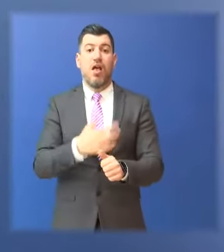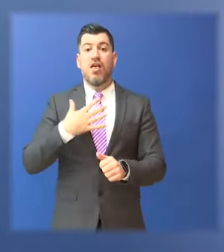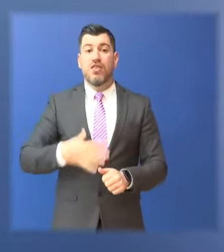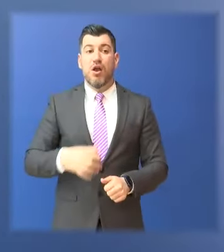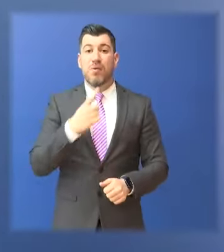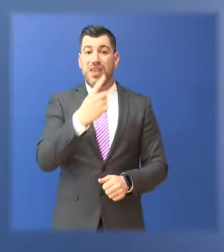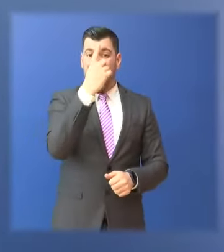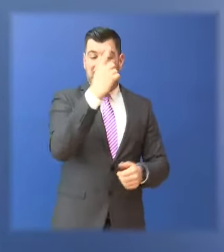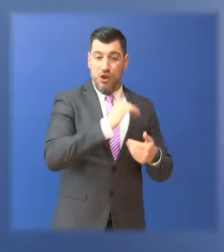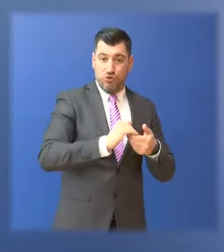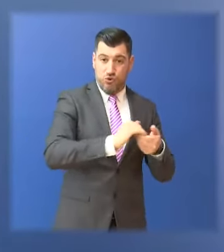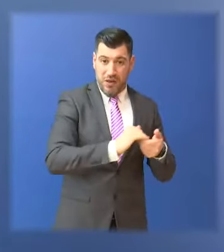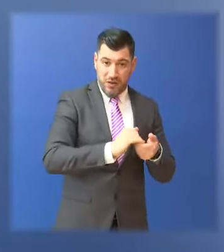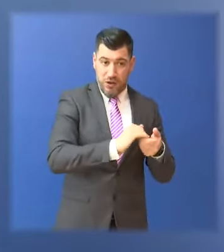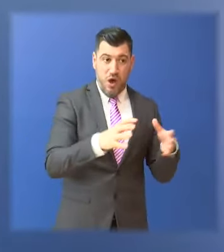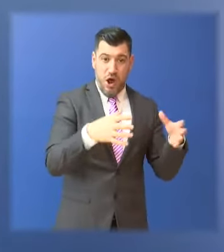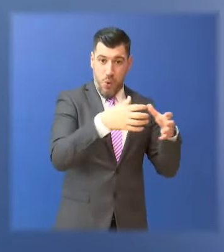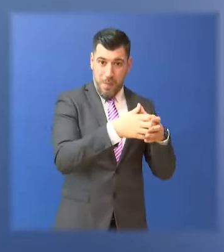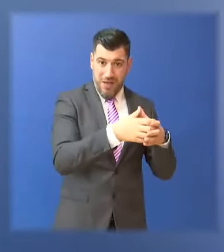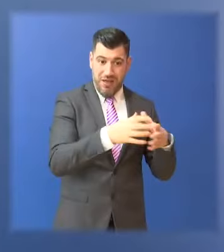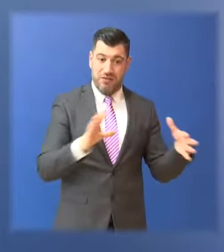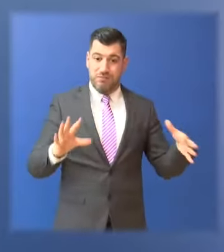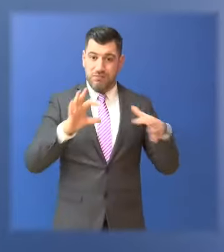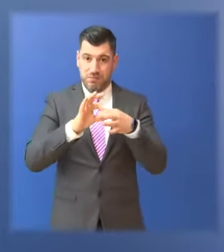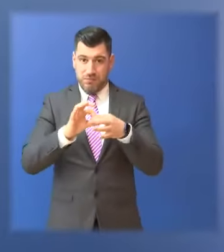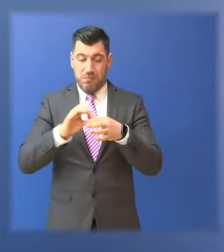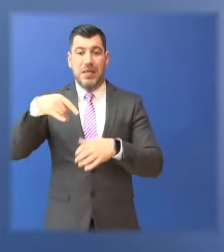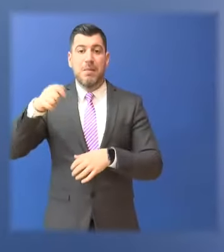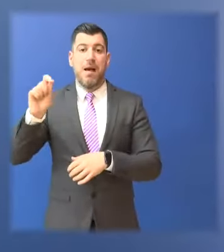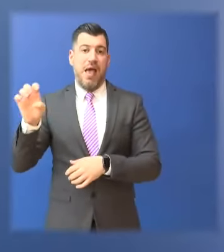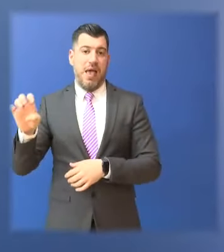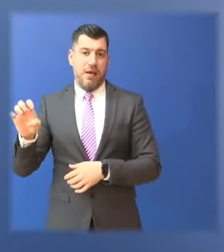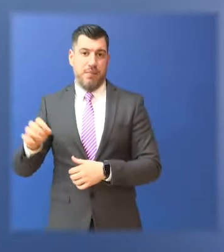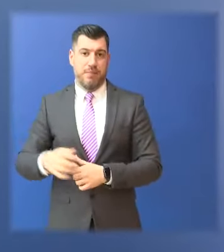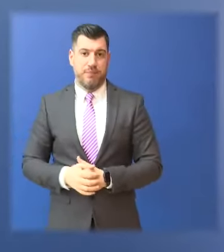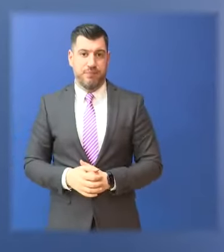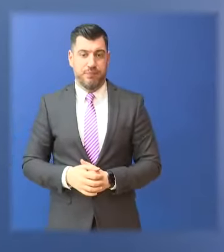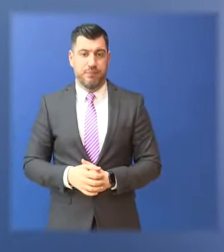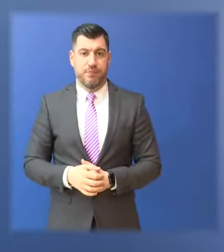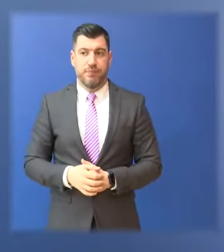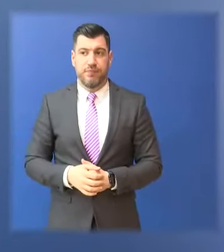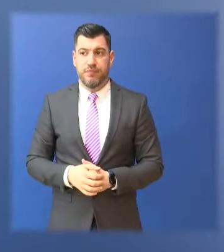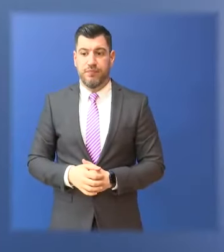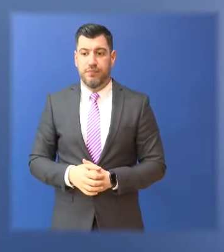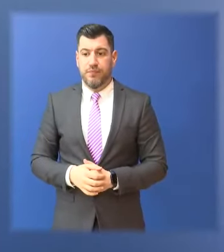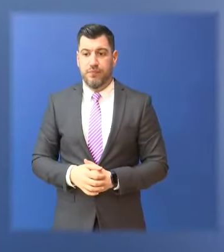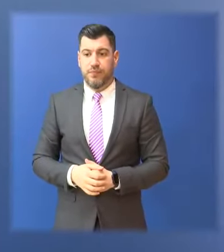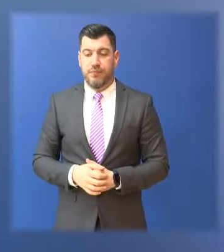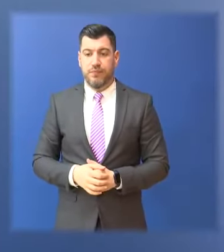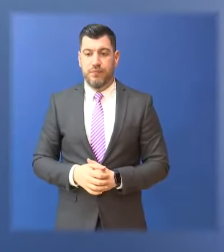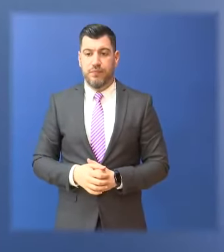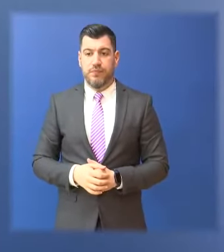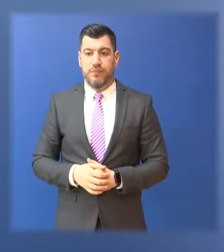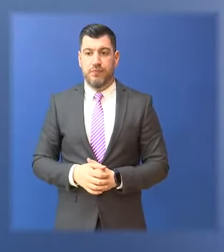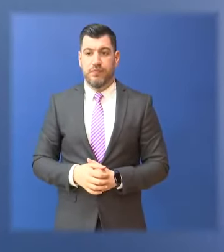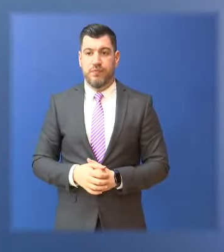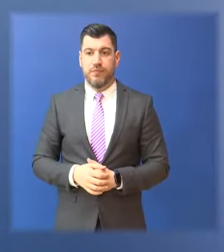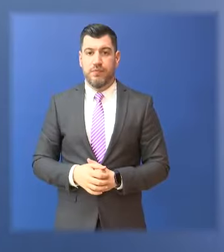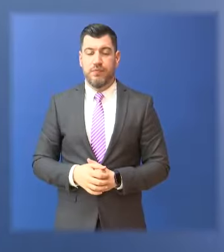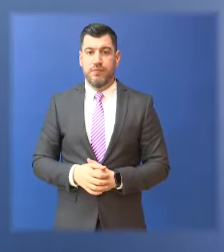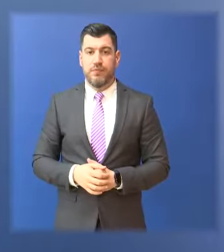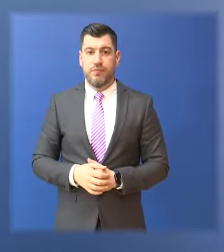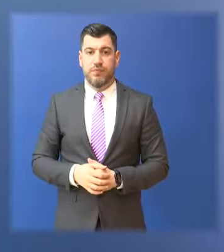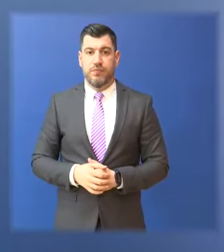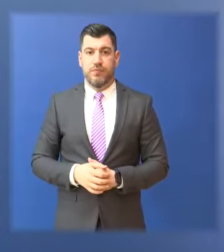ομάδα δηλαδή, και για ευνόητους λόγους δημοφιλίας και παρουσίας κόσμου στο